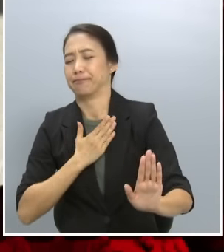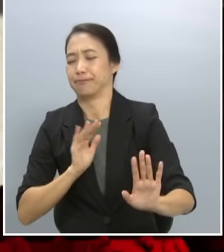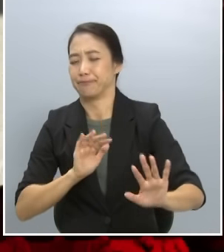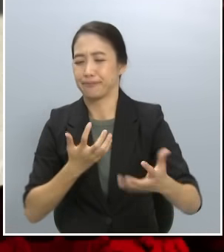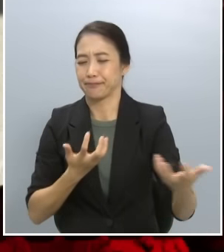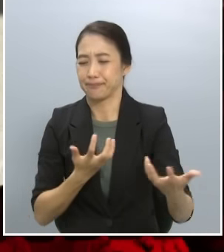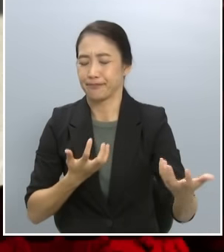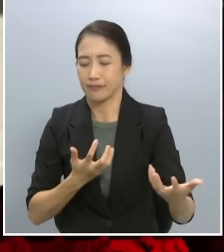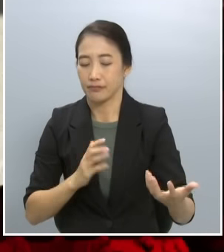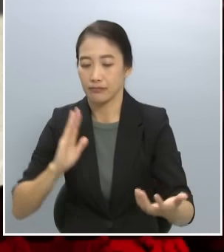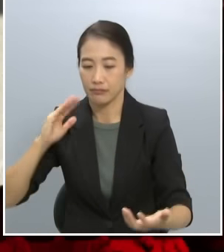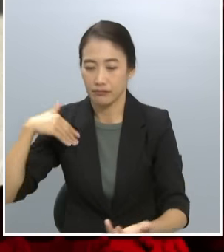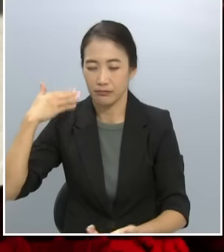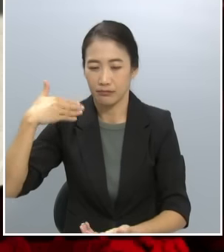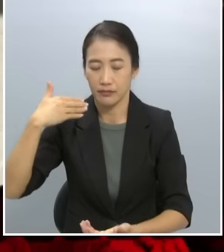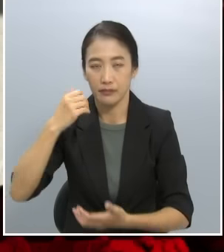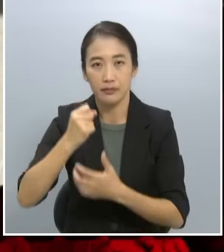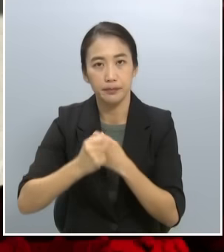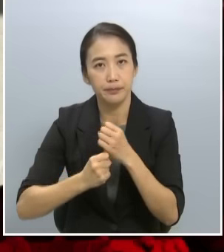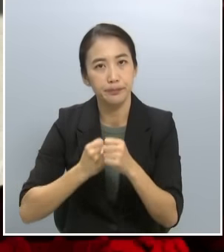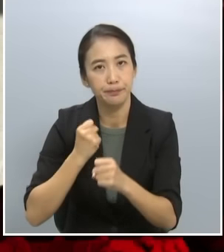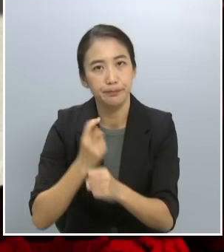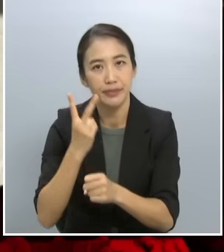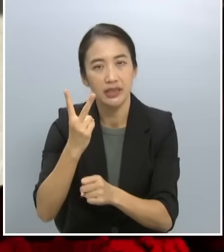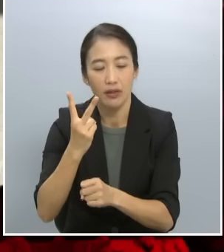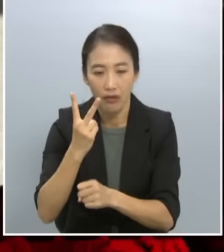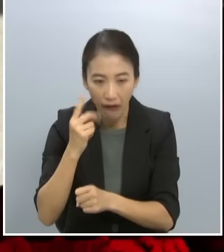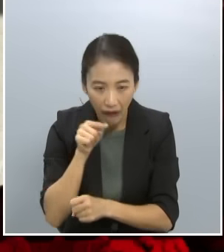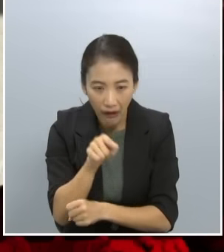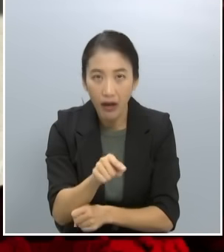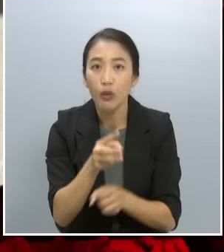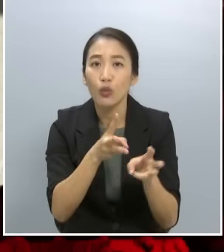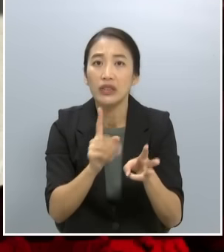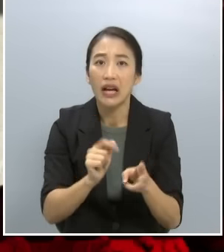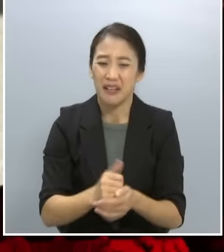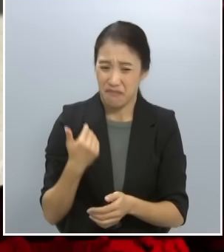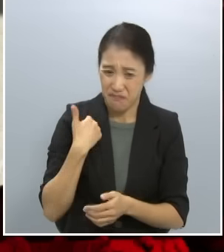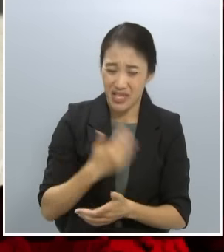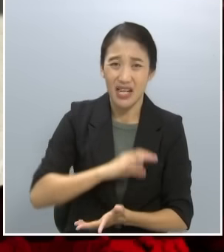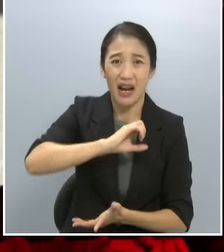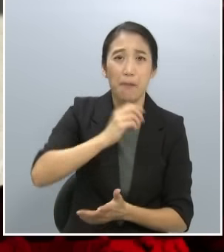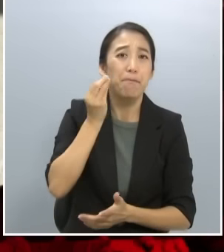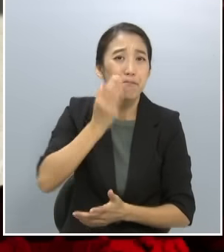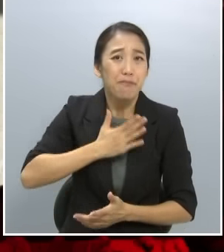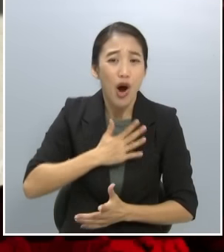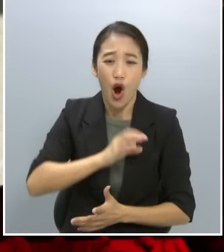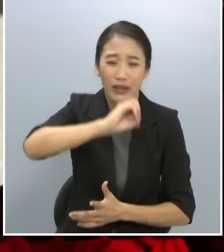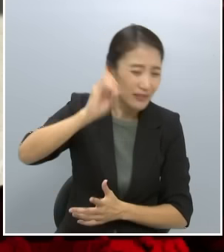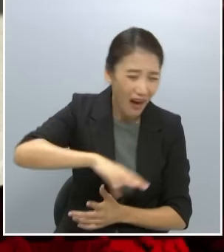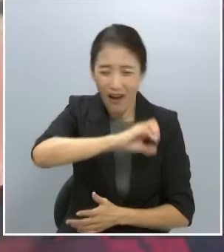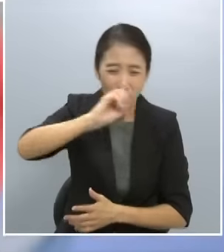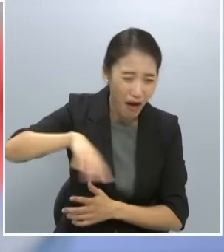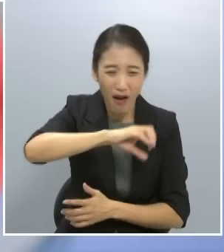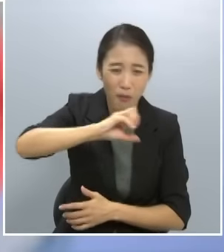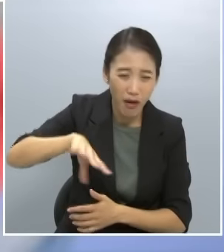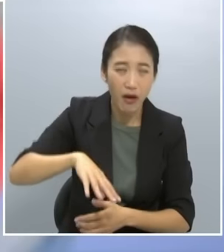านมาคู่กรณีหนักข้อฮะปาขยะสาดน้ำโยนของใส่บ้านของตนเองถี่ขึ้นเธ